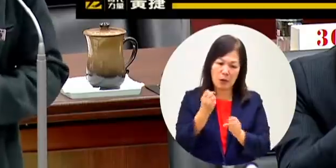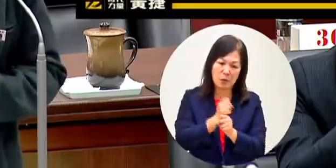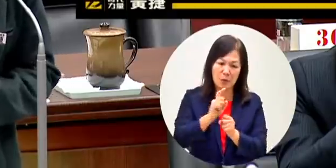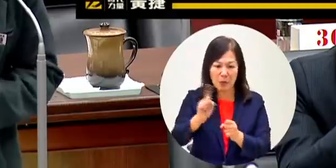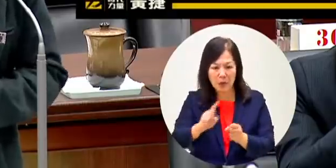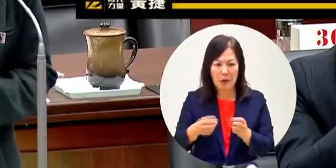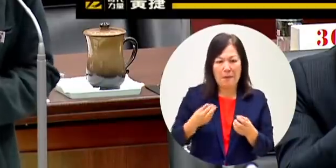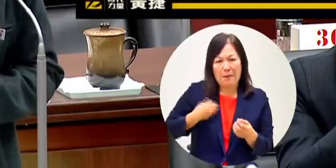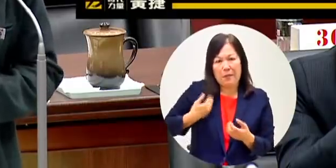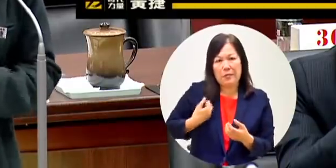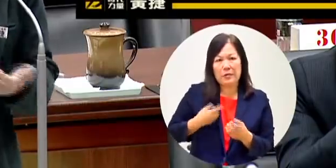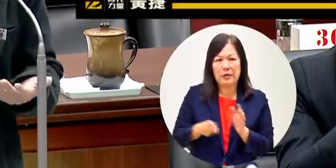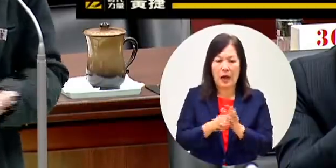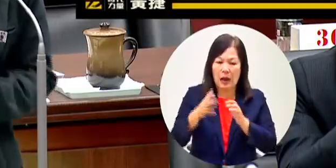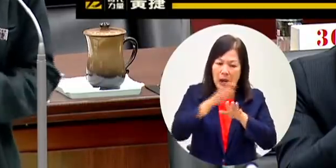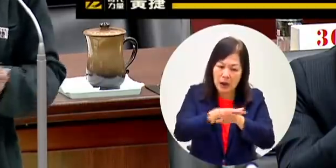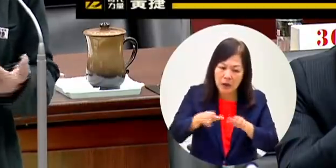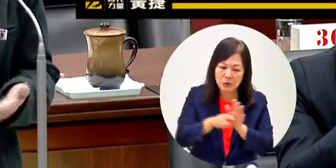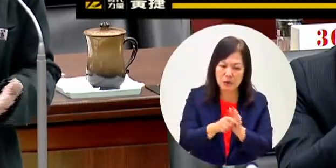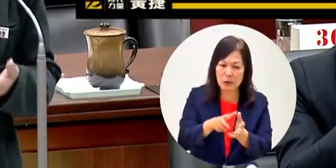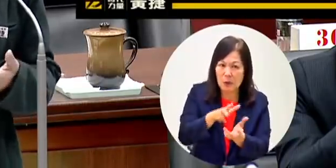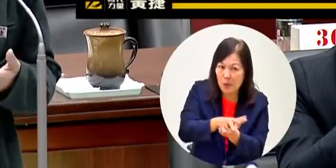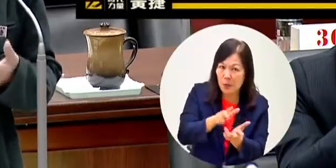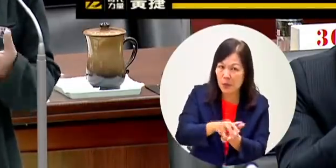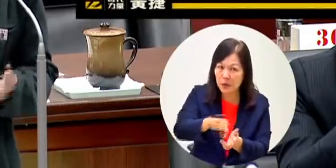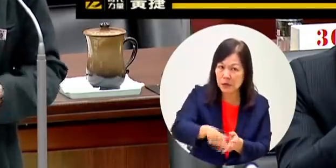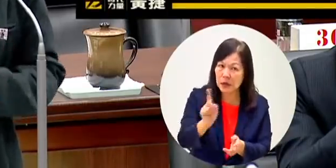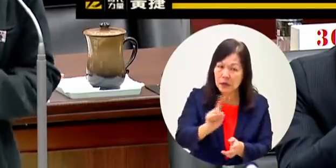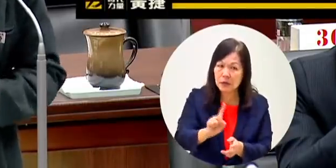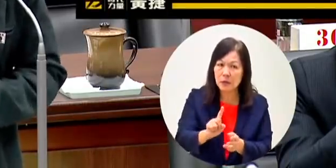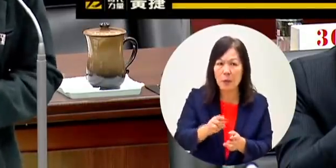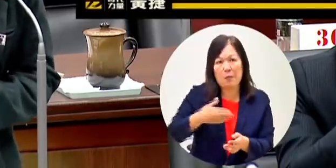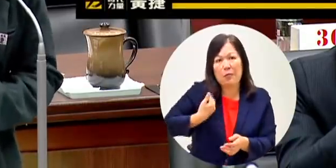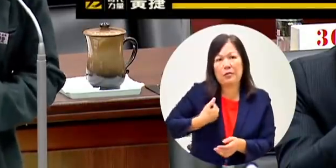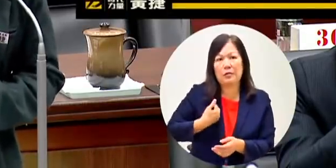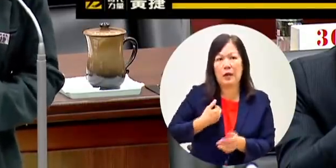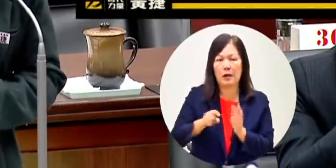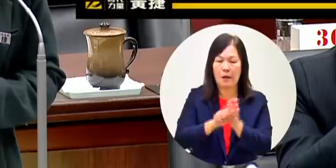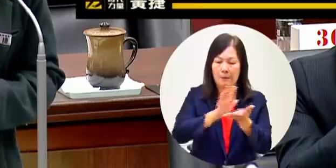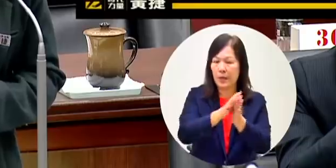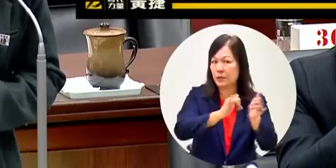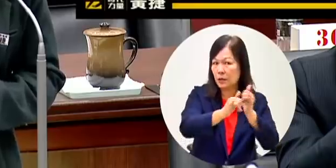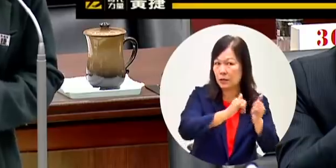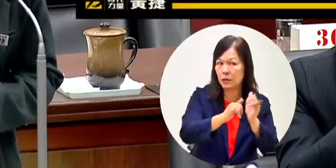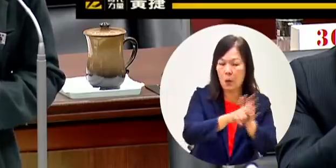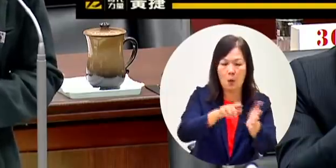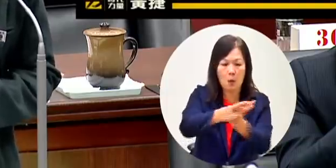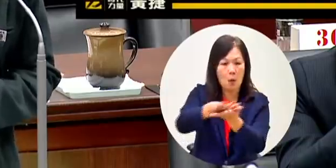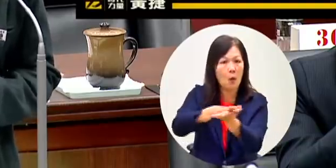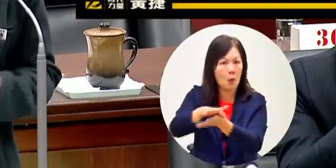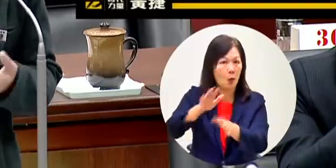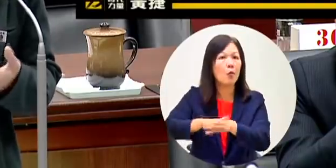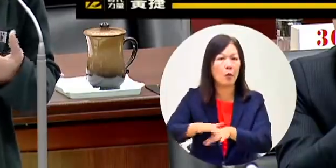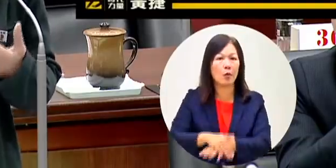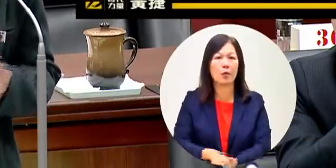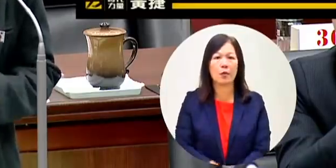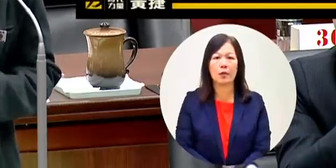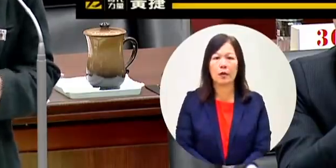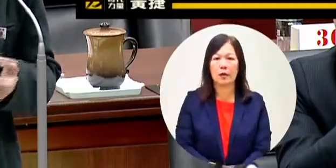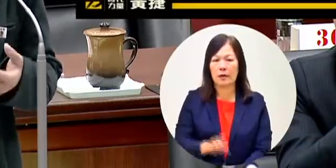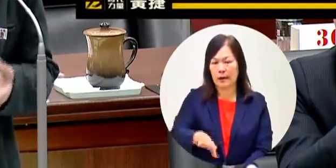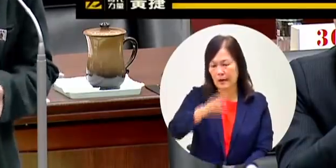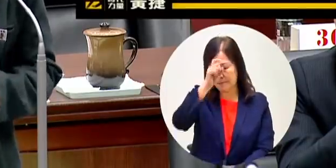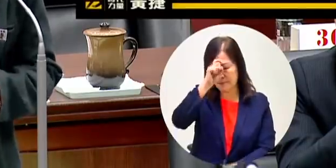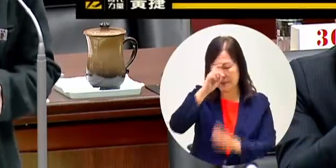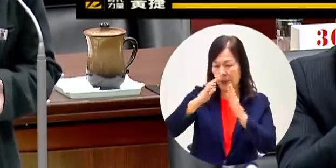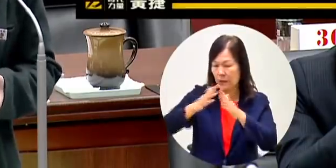为是什么样子，才会造成社会更混乱的一个结果。所以这是希望韩市长可以回去好好的检讨，